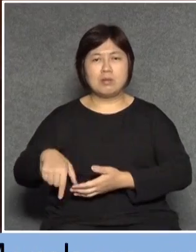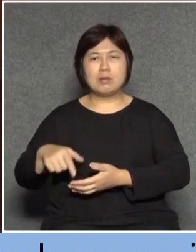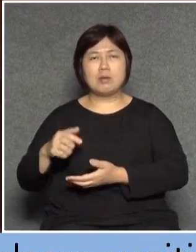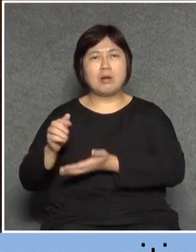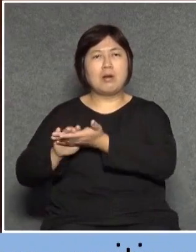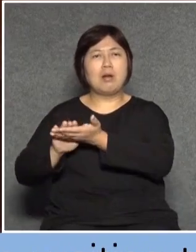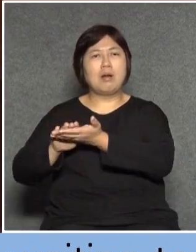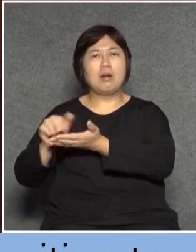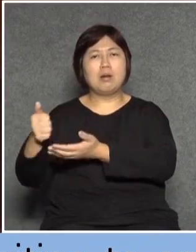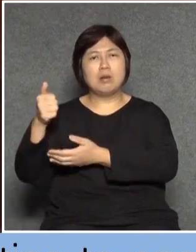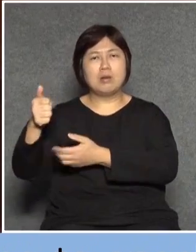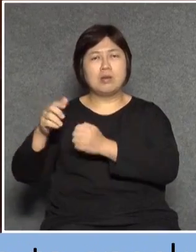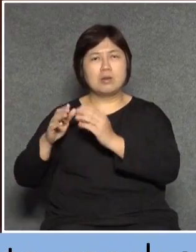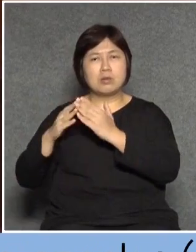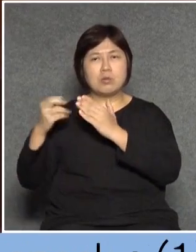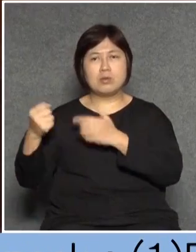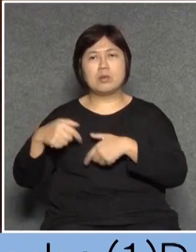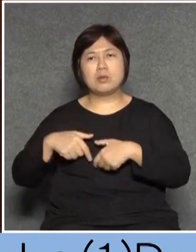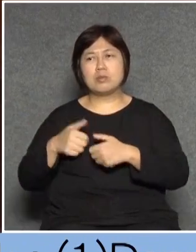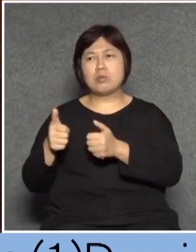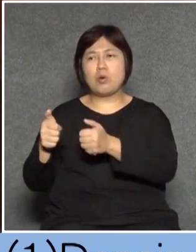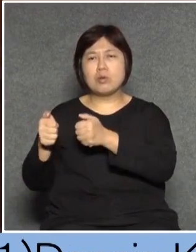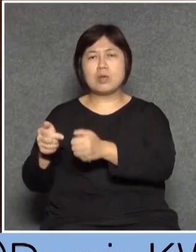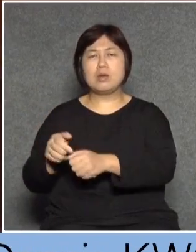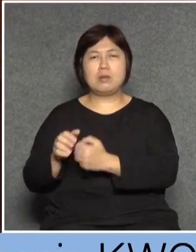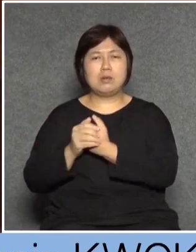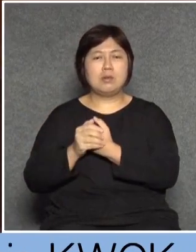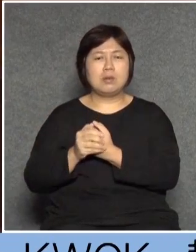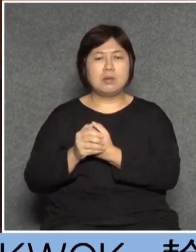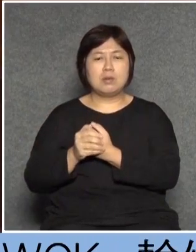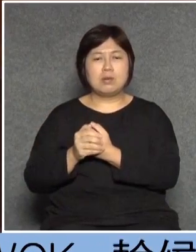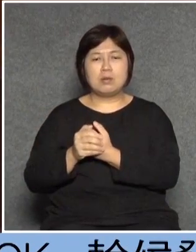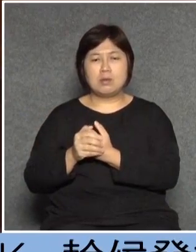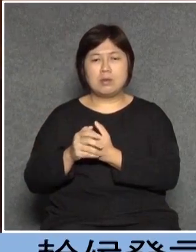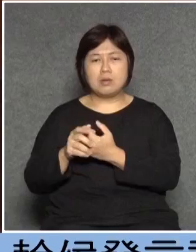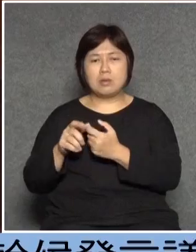價啊局長，感恩大德，係咪？跟住仲要送